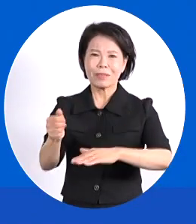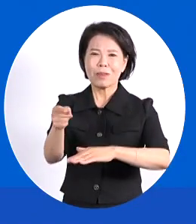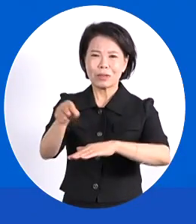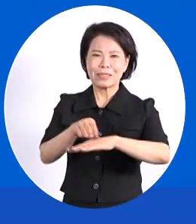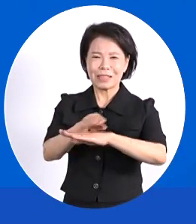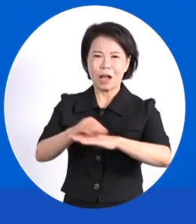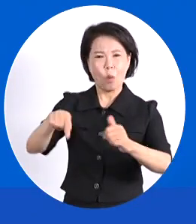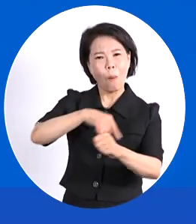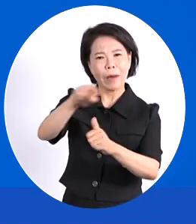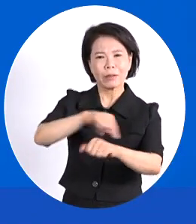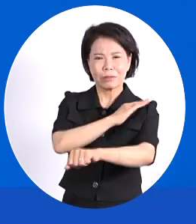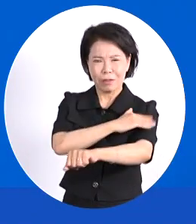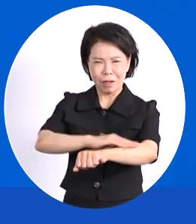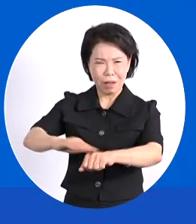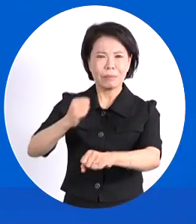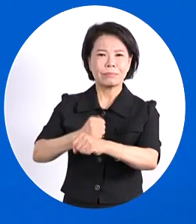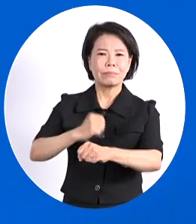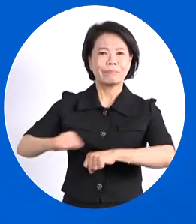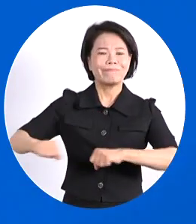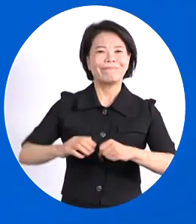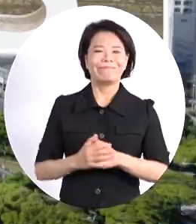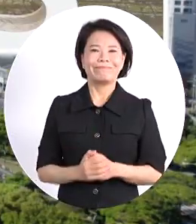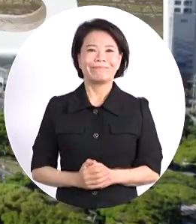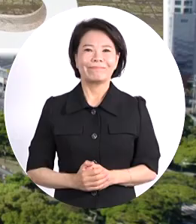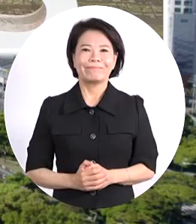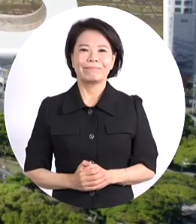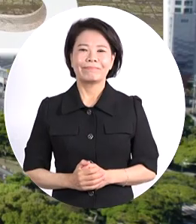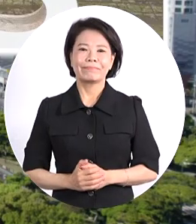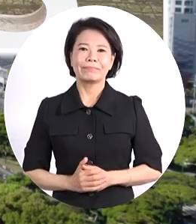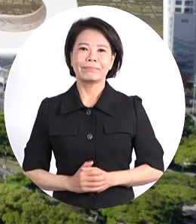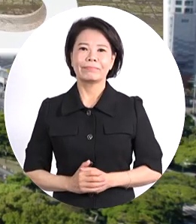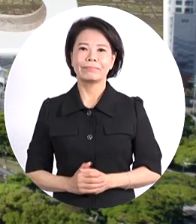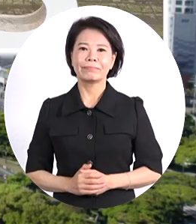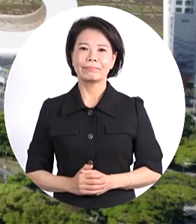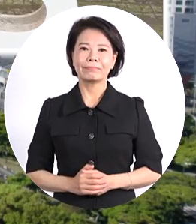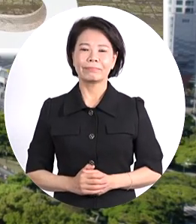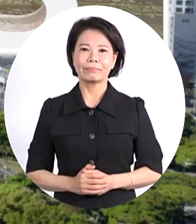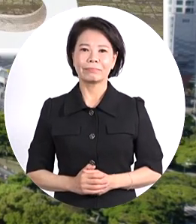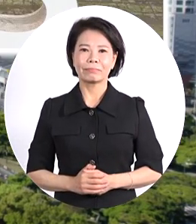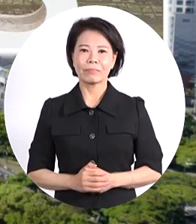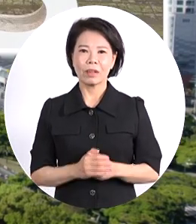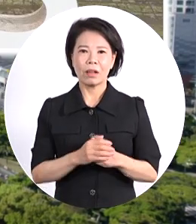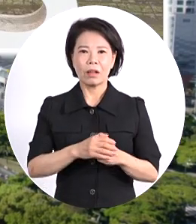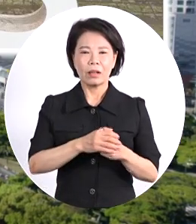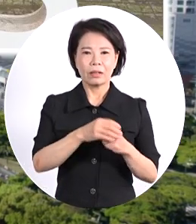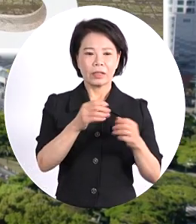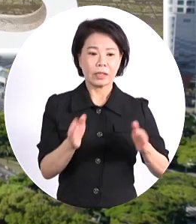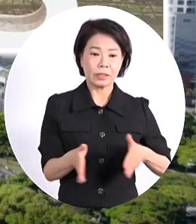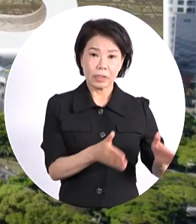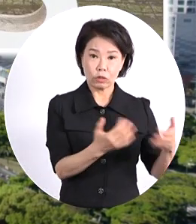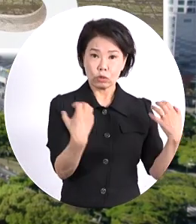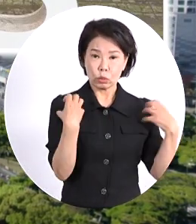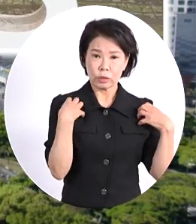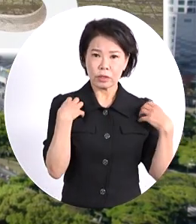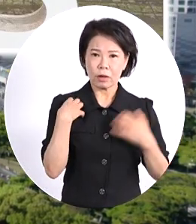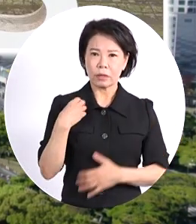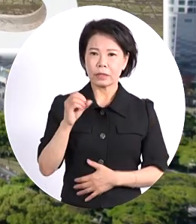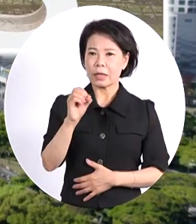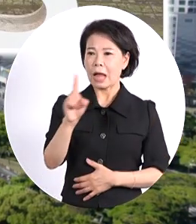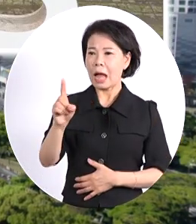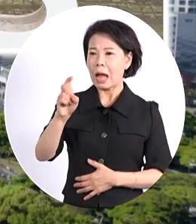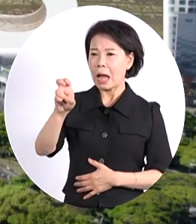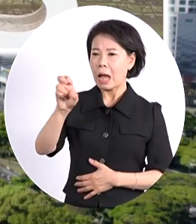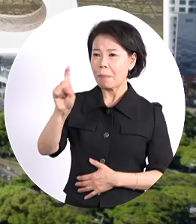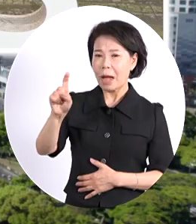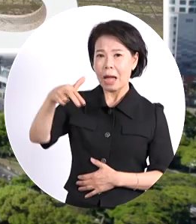환경 조성에 최선을 다해 나가겠습니다. 제주특별자치도가 글로벌 클라우드 기업 아마존 웹서비스